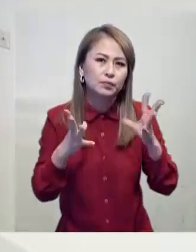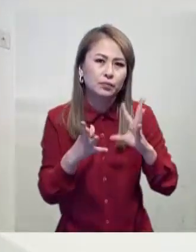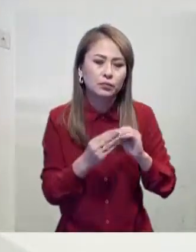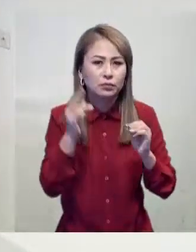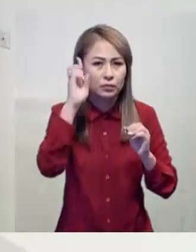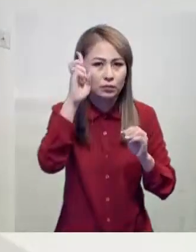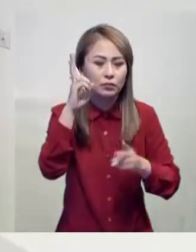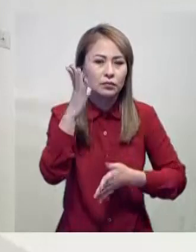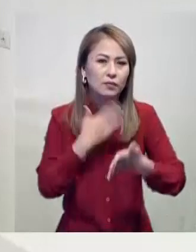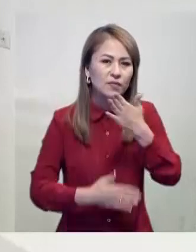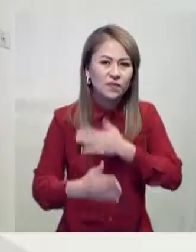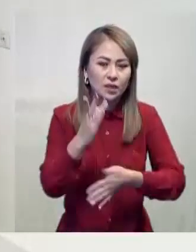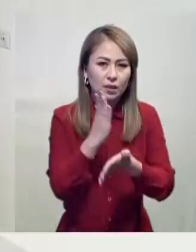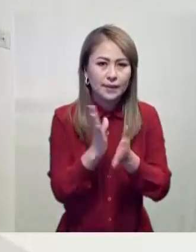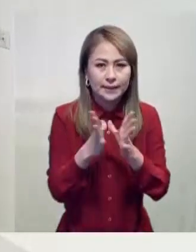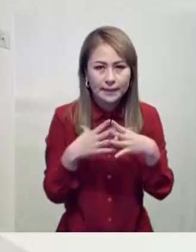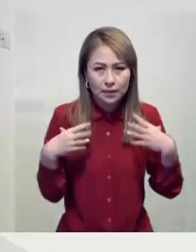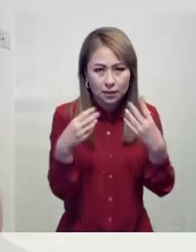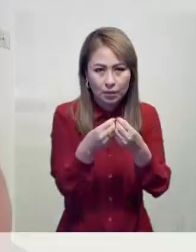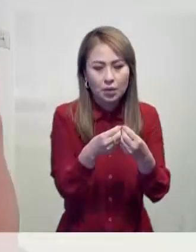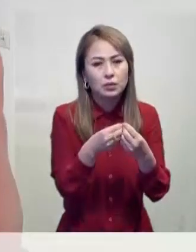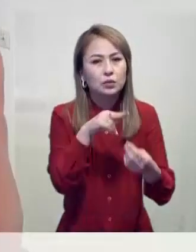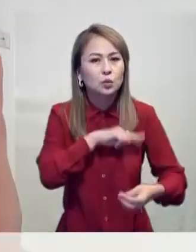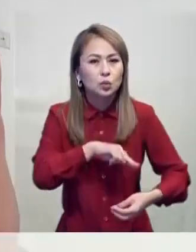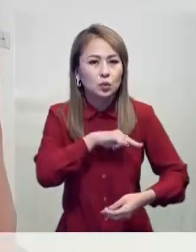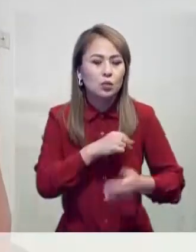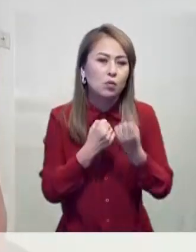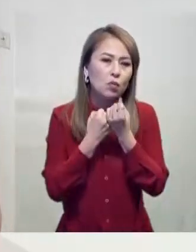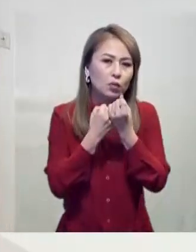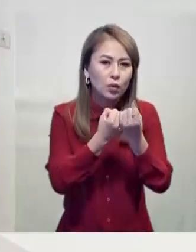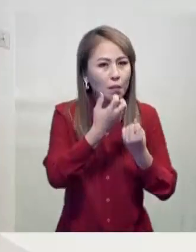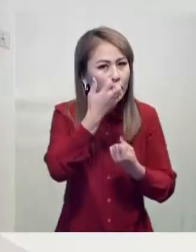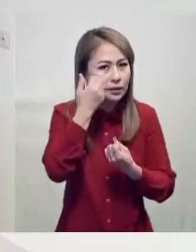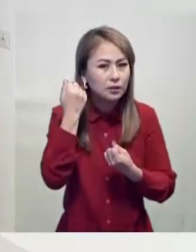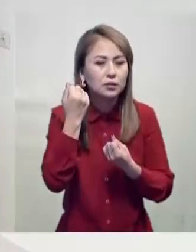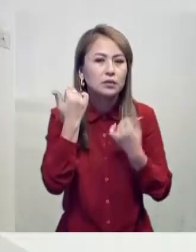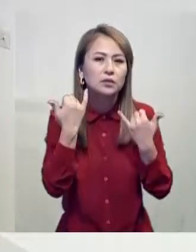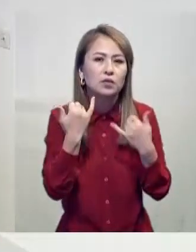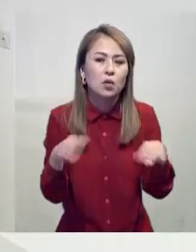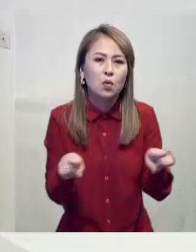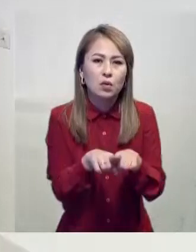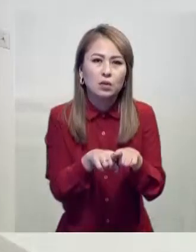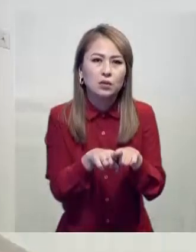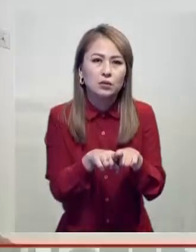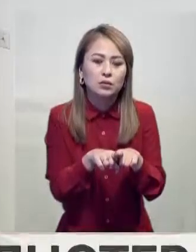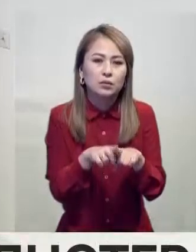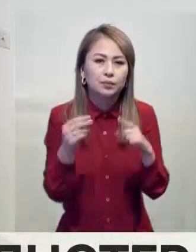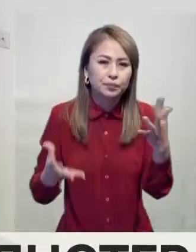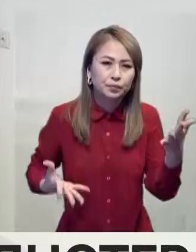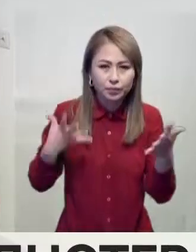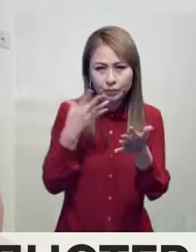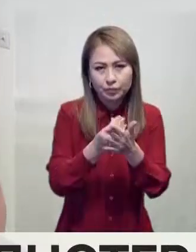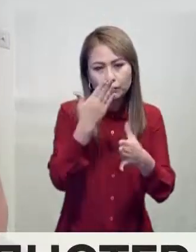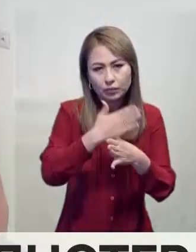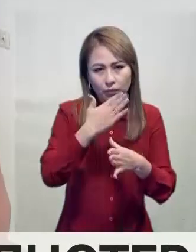бар отбасыларды мүшесі бар отбасыларды қолдау мақсатында жаңағы олардың жәрдемақының